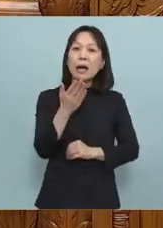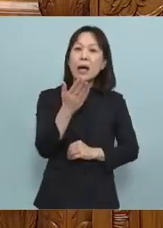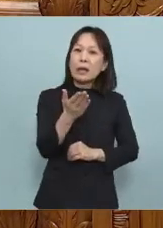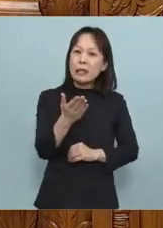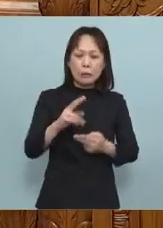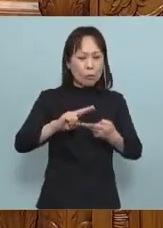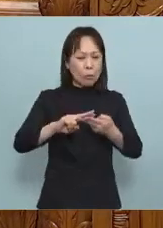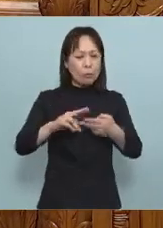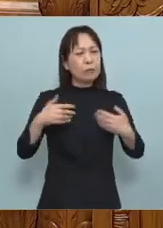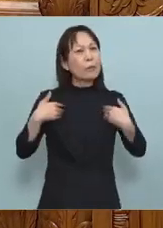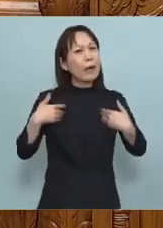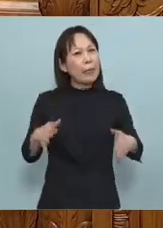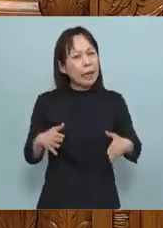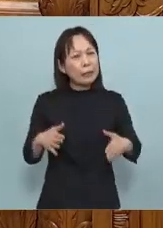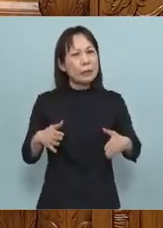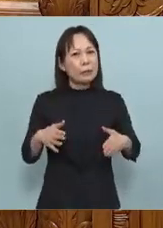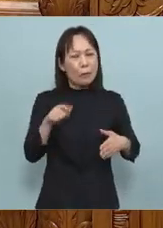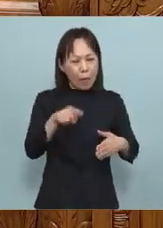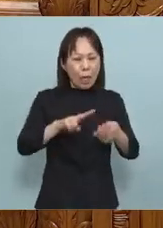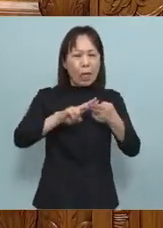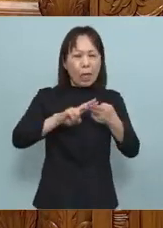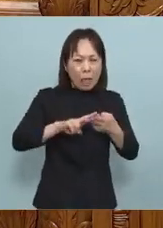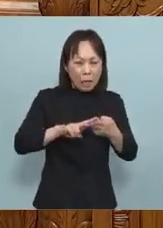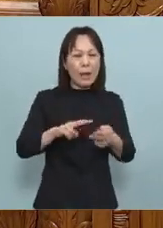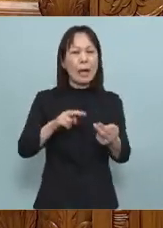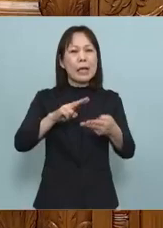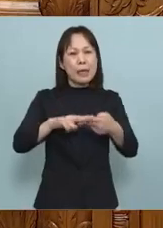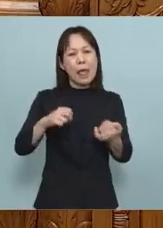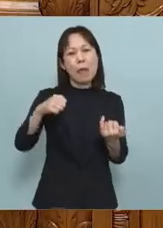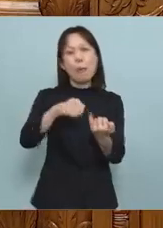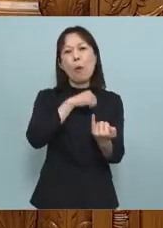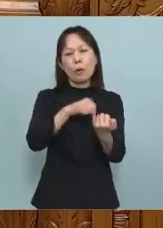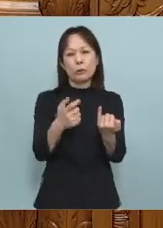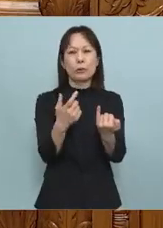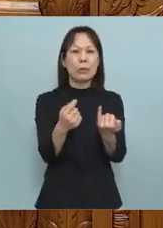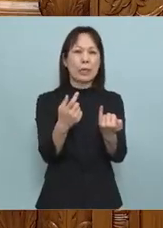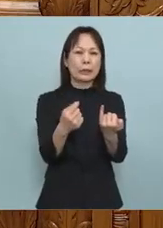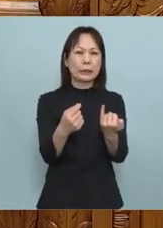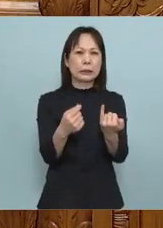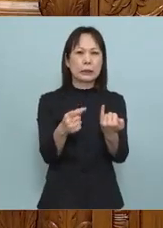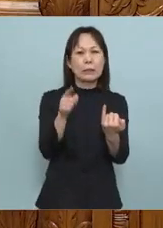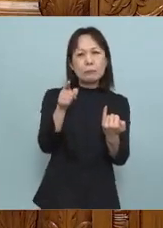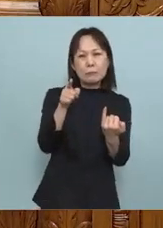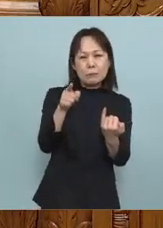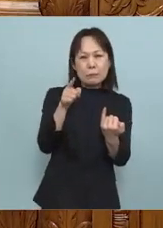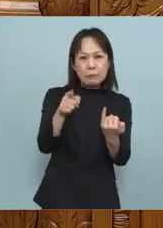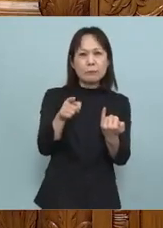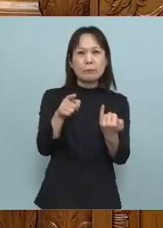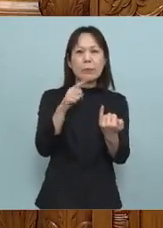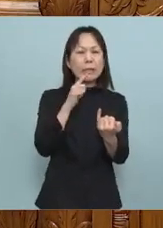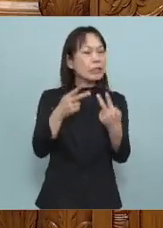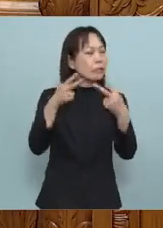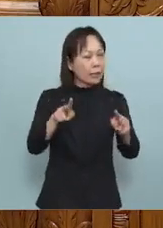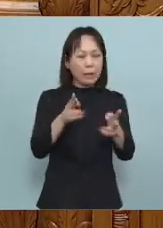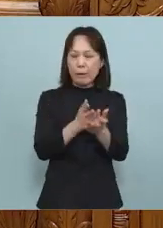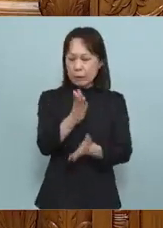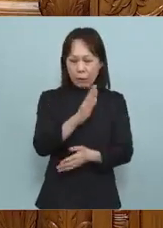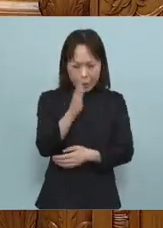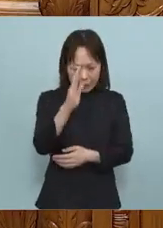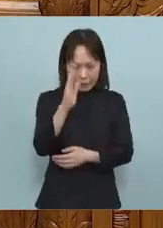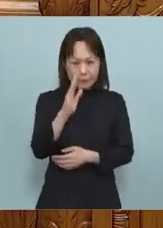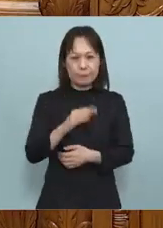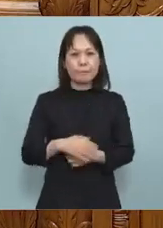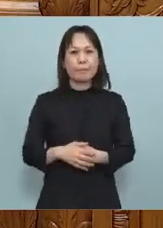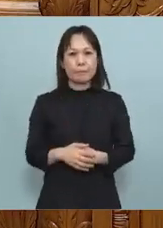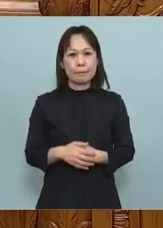な行為は性暴力です。傷つけた方が悪い、性暴力に言い訳は通らない、内